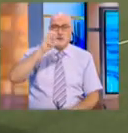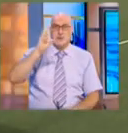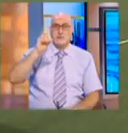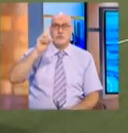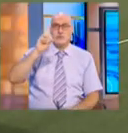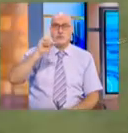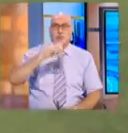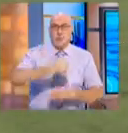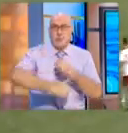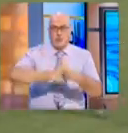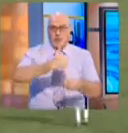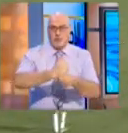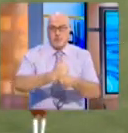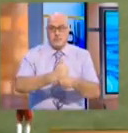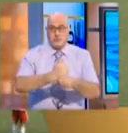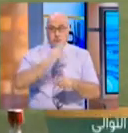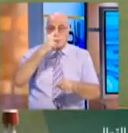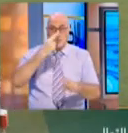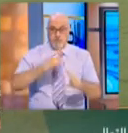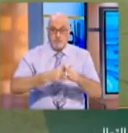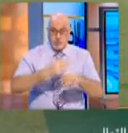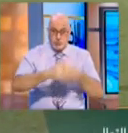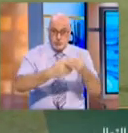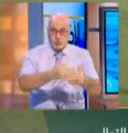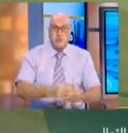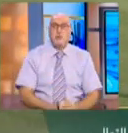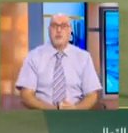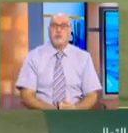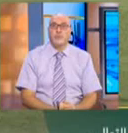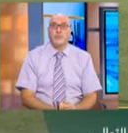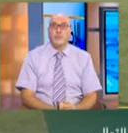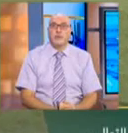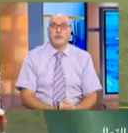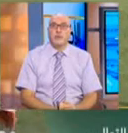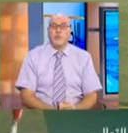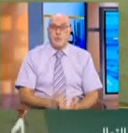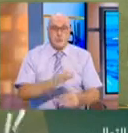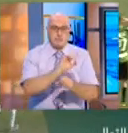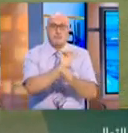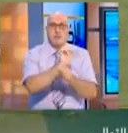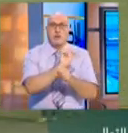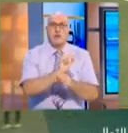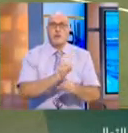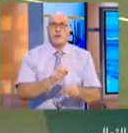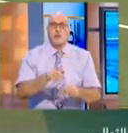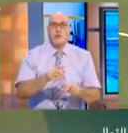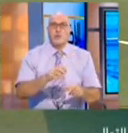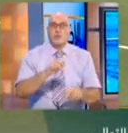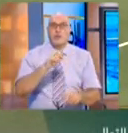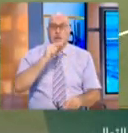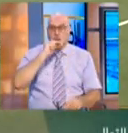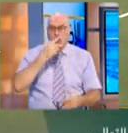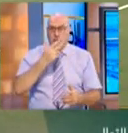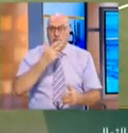الأولى للموسم الثالث على التوالي والتاسع في تاريخ الفريق بعد فوزه أمس على ضيفه اتحاد